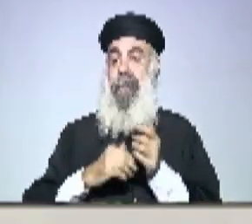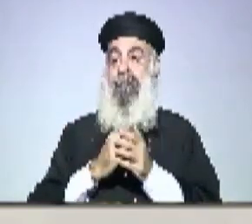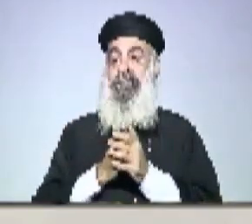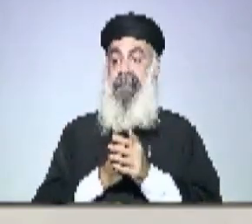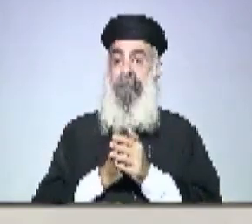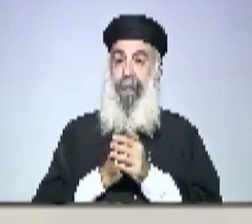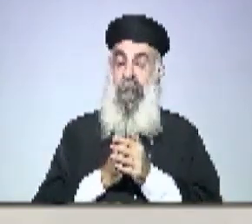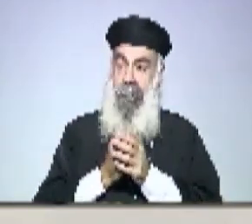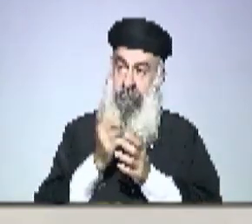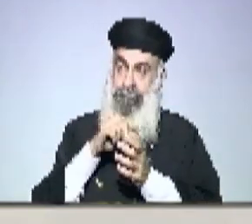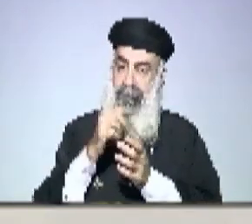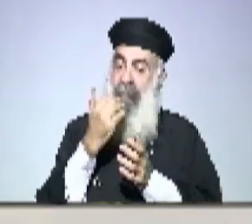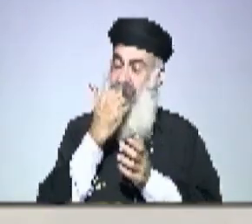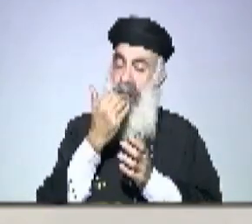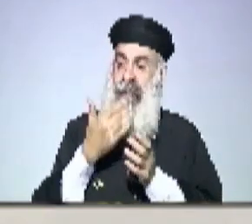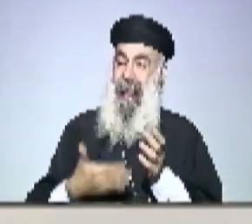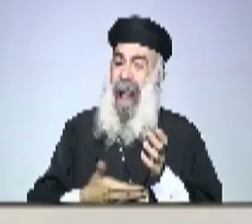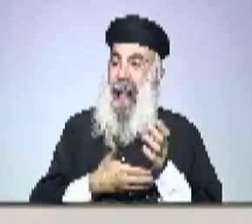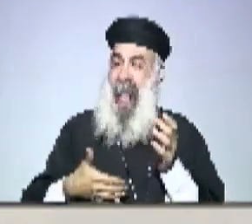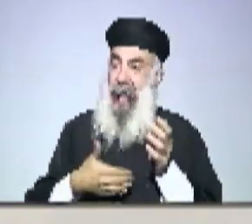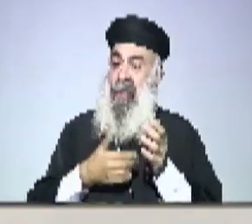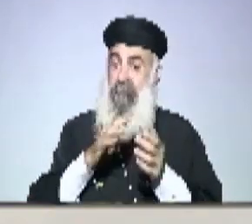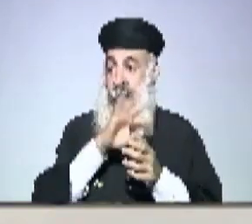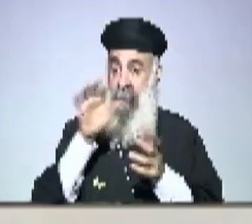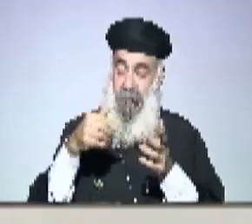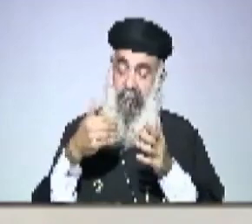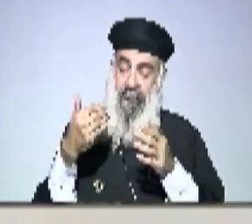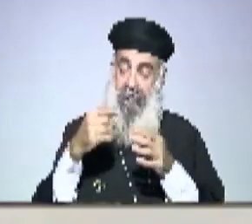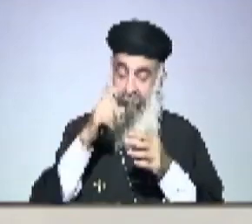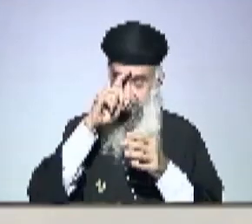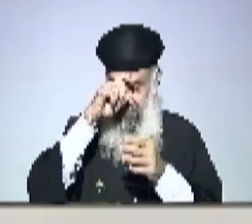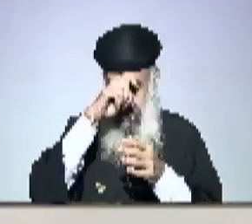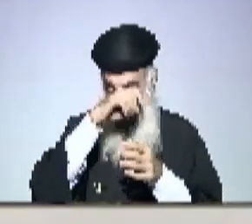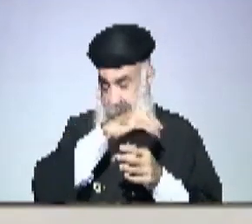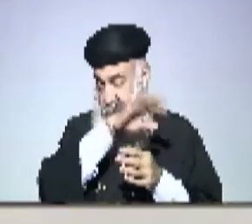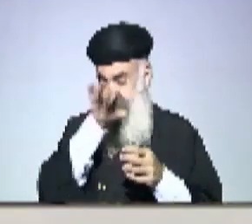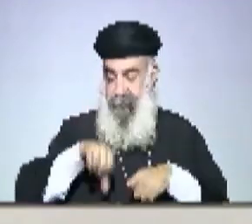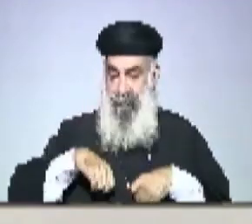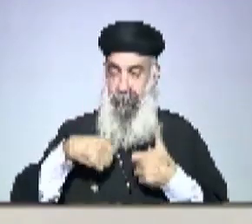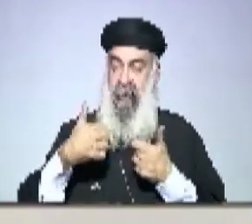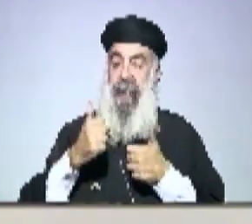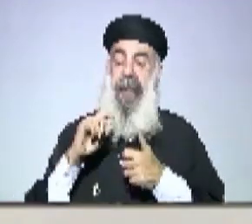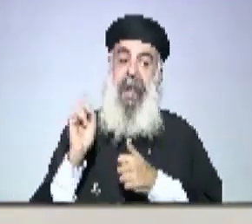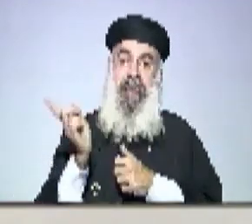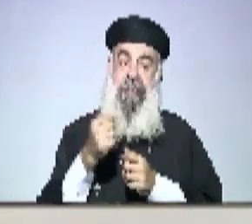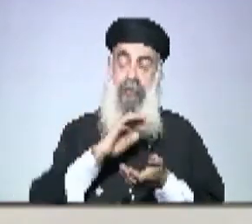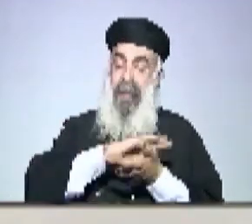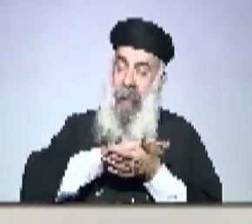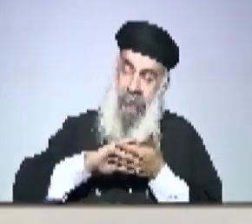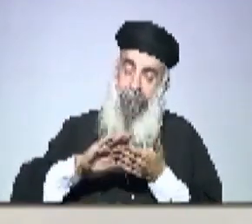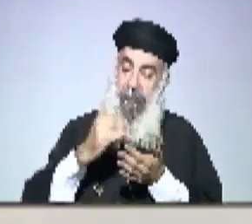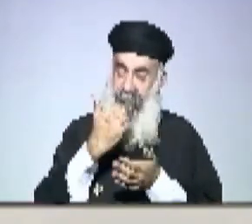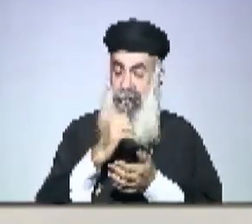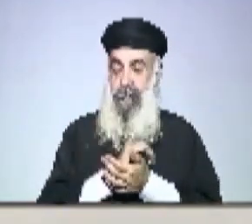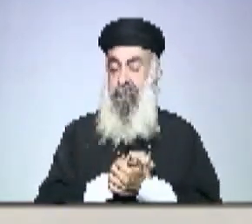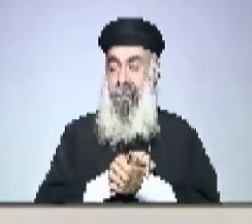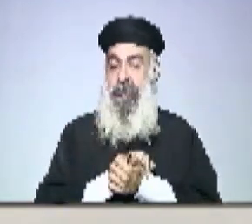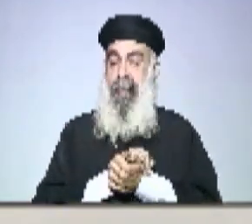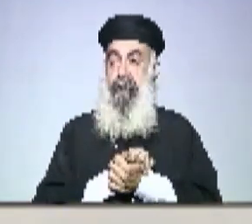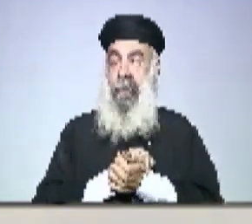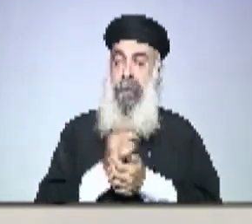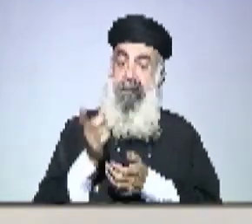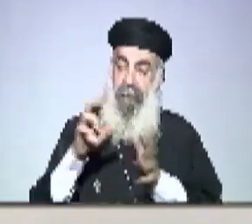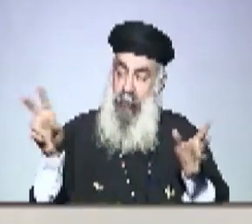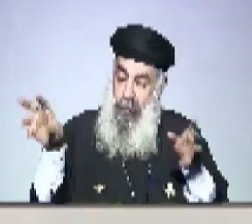ما يكونش هناك مجاعات تهدد حياتهم وسلامهم وتربط الكنيسه بين هذه